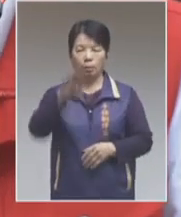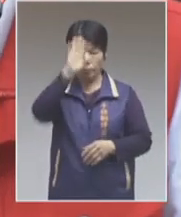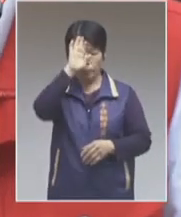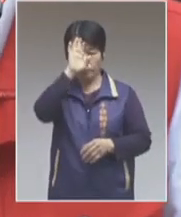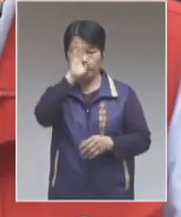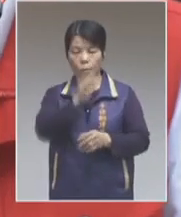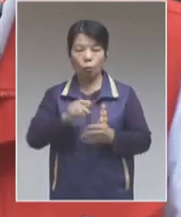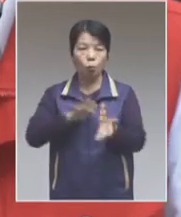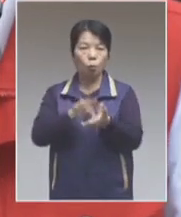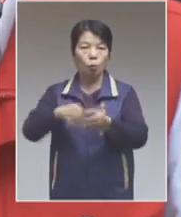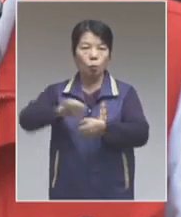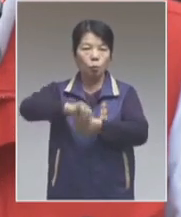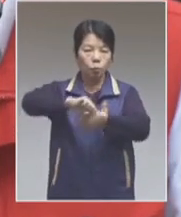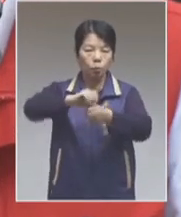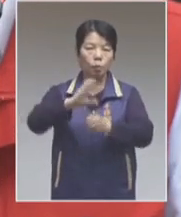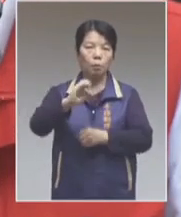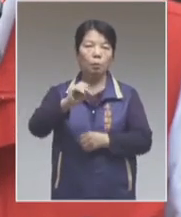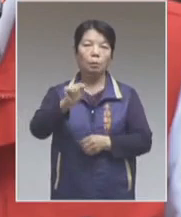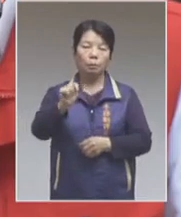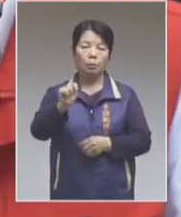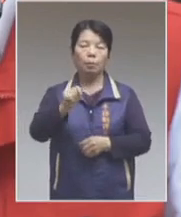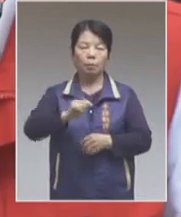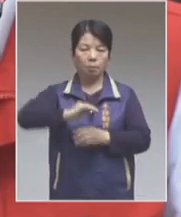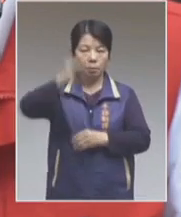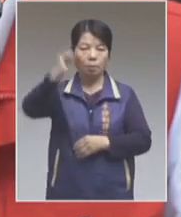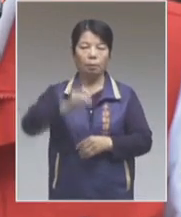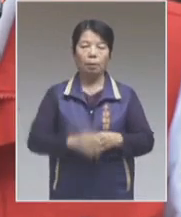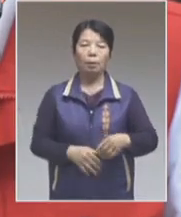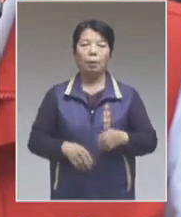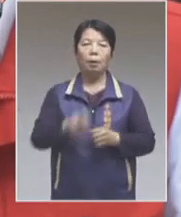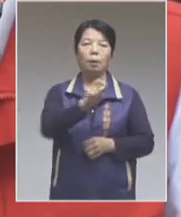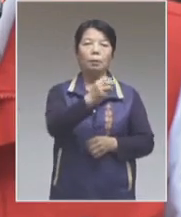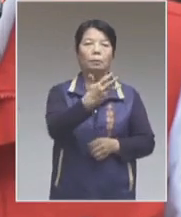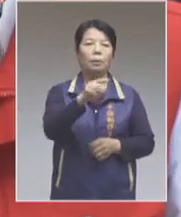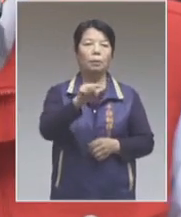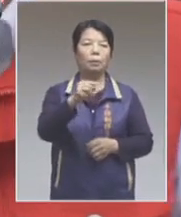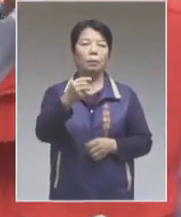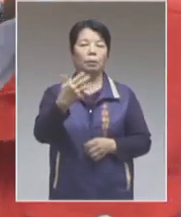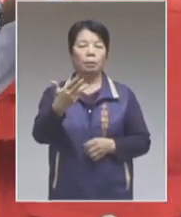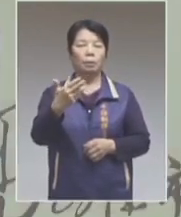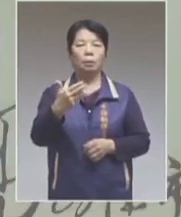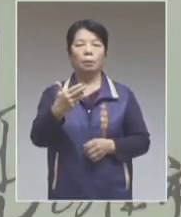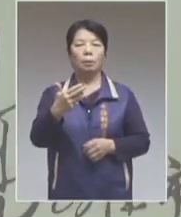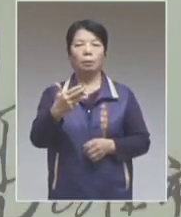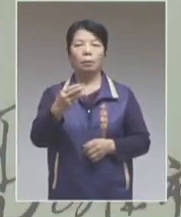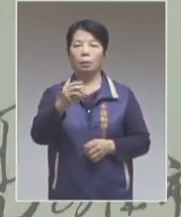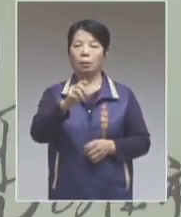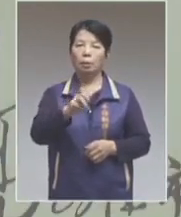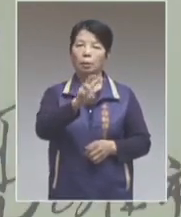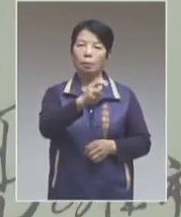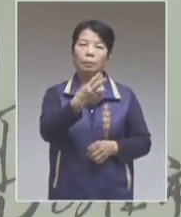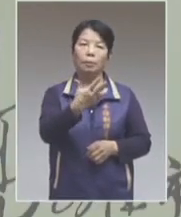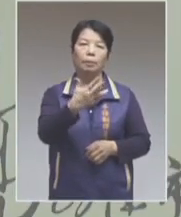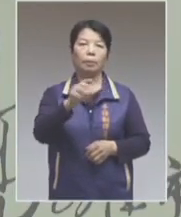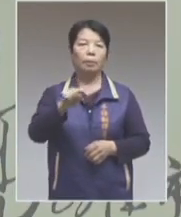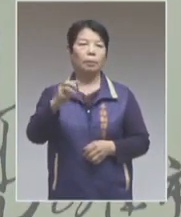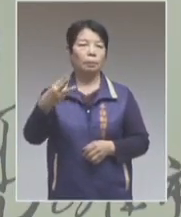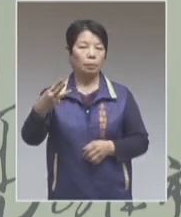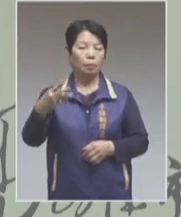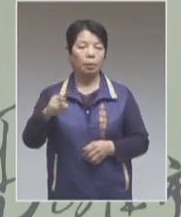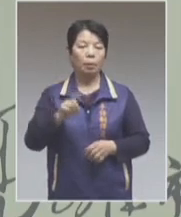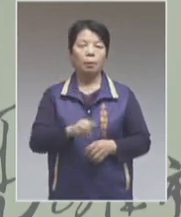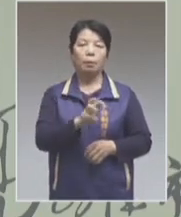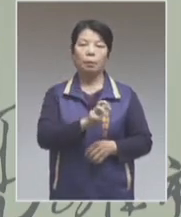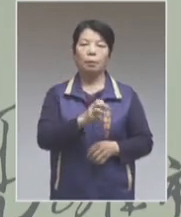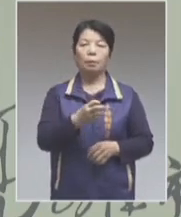两位的 CD 值都很高，哦，那一位是 28.3 一位是 35.7， 这个代表说其实他只是刚